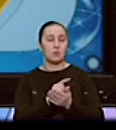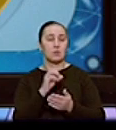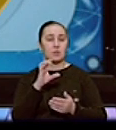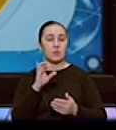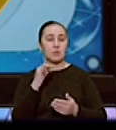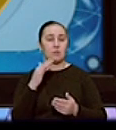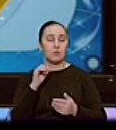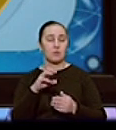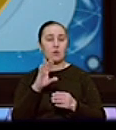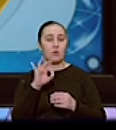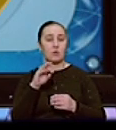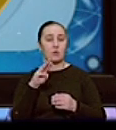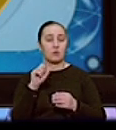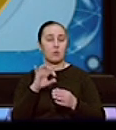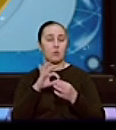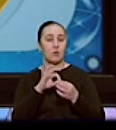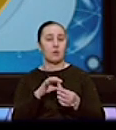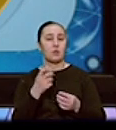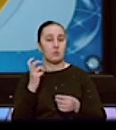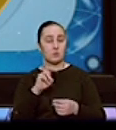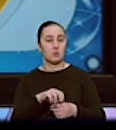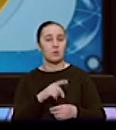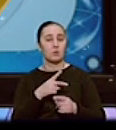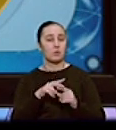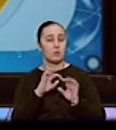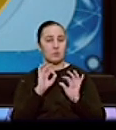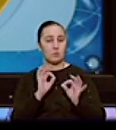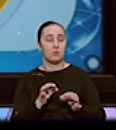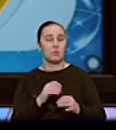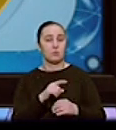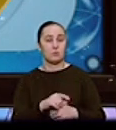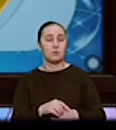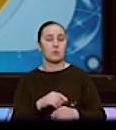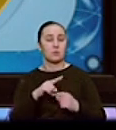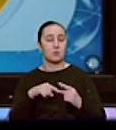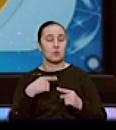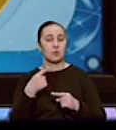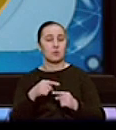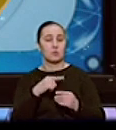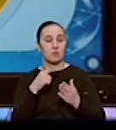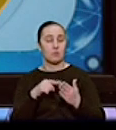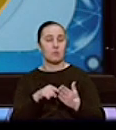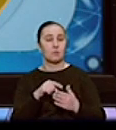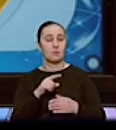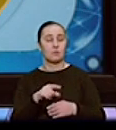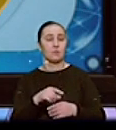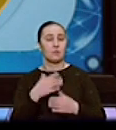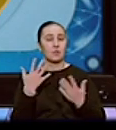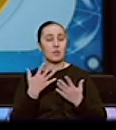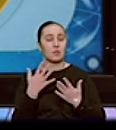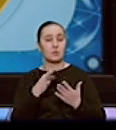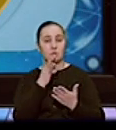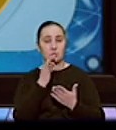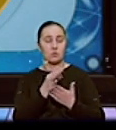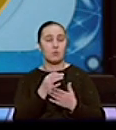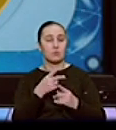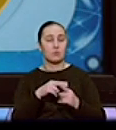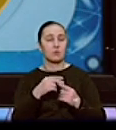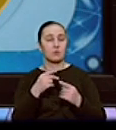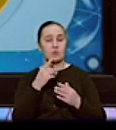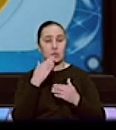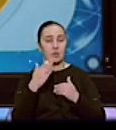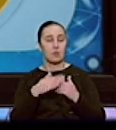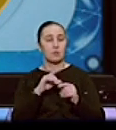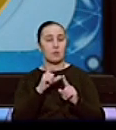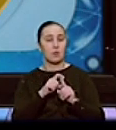Albatta, sifat otga bog'lanib keladi. To'g'rimi? Keyingi savol. Qaysi javobda